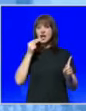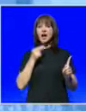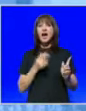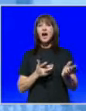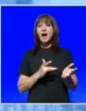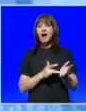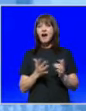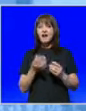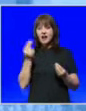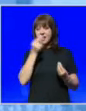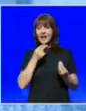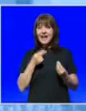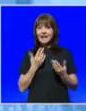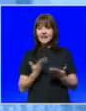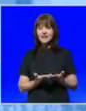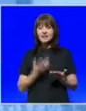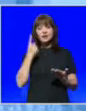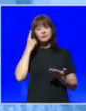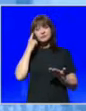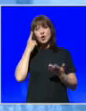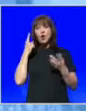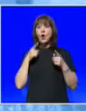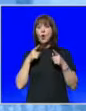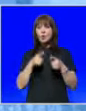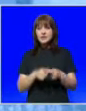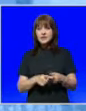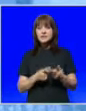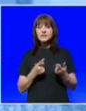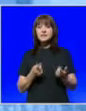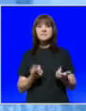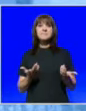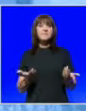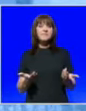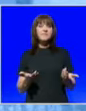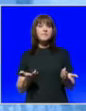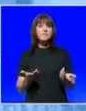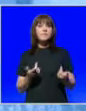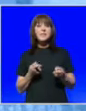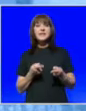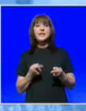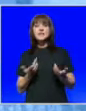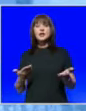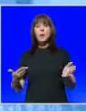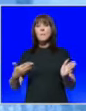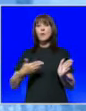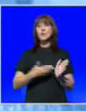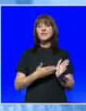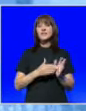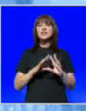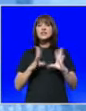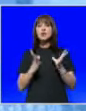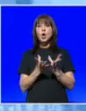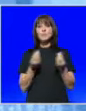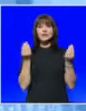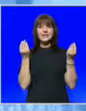различни, как да кажа, концепции, които в някаква степен са в противовес с общите